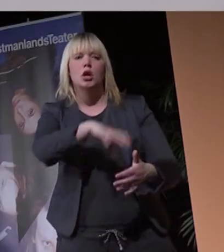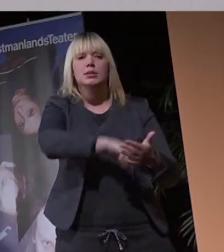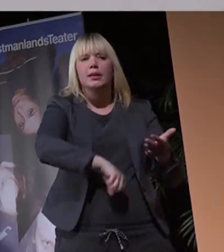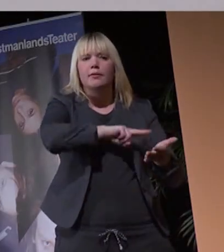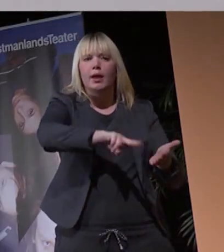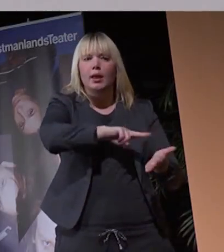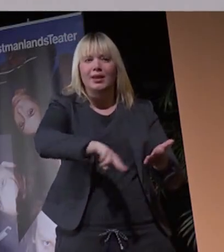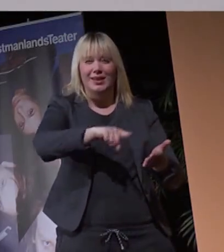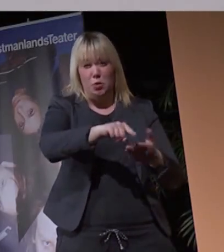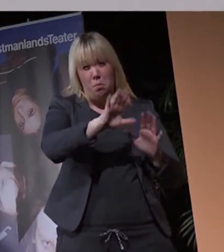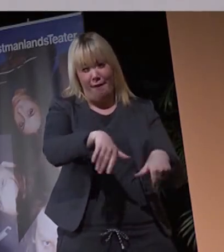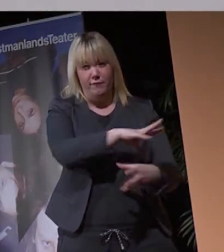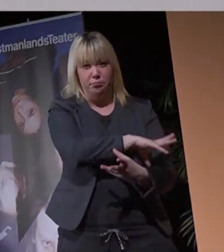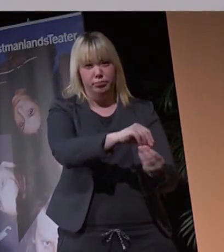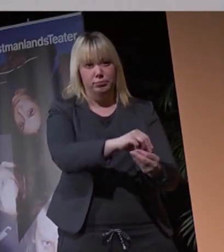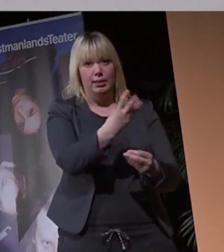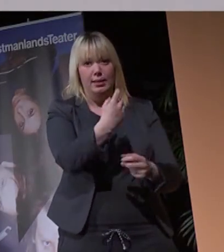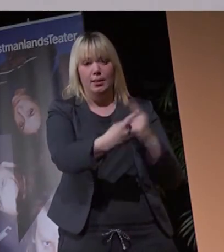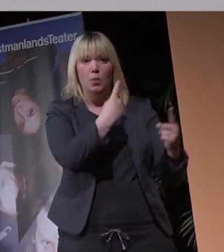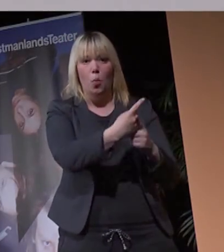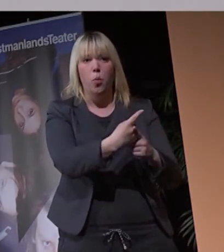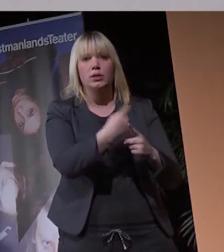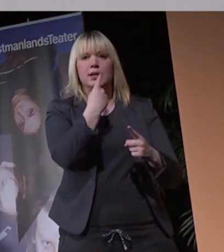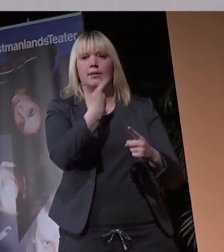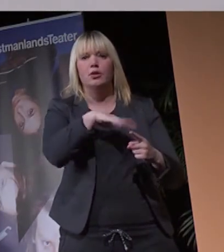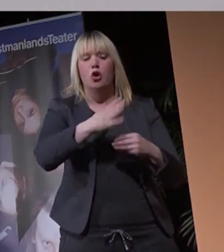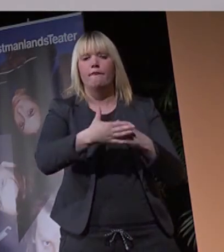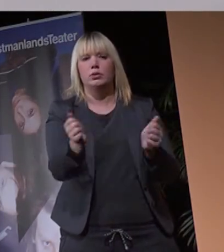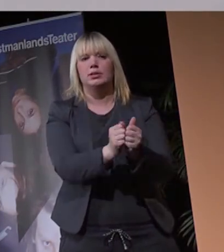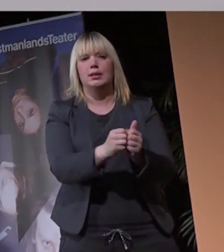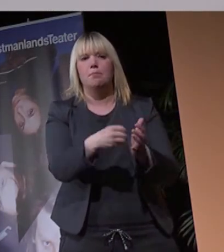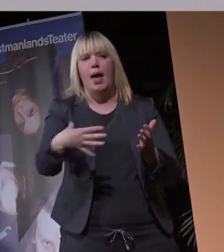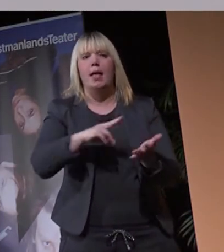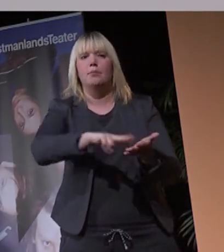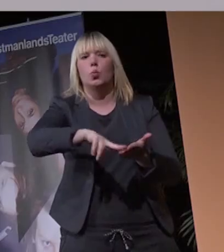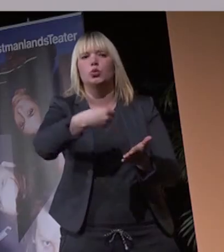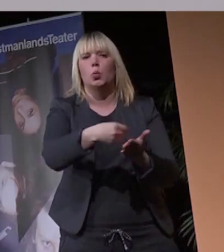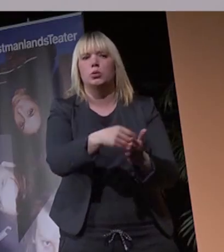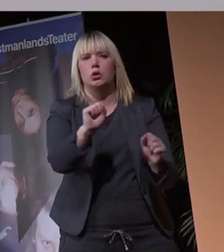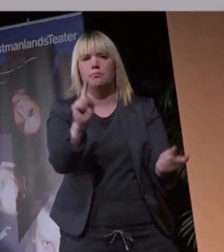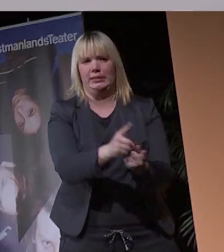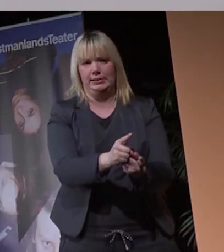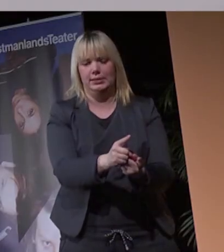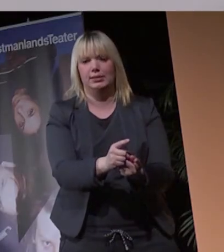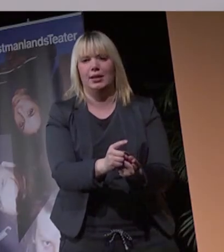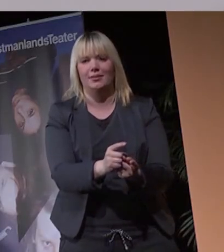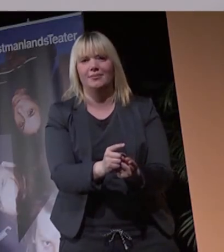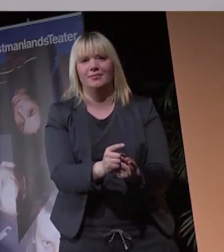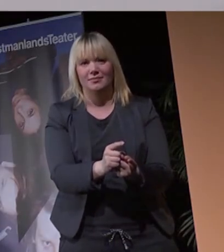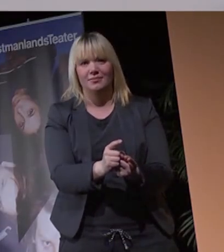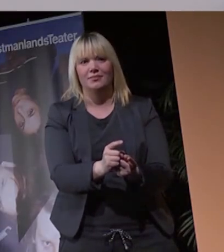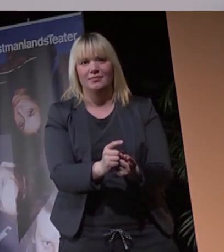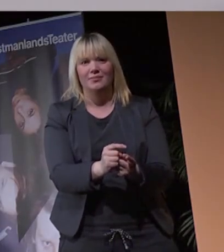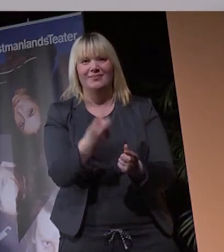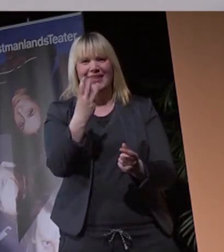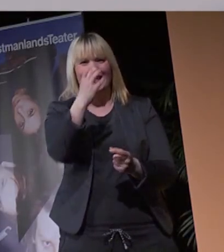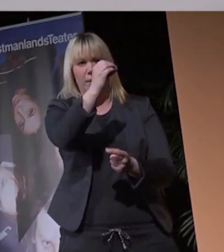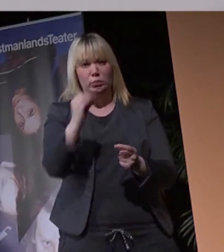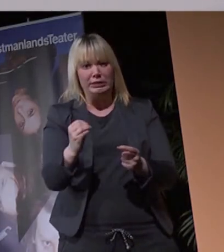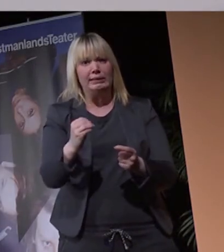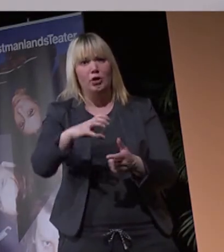Du fick ett mejl från oss helt nyligen om, det här är väldigt konkret, om ett schablonavdrag som kommer påverka, som försvinner